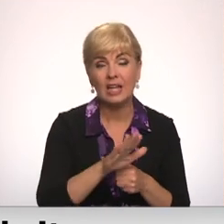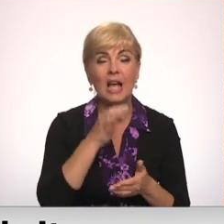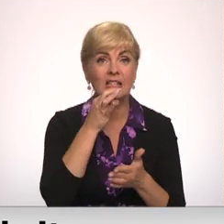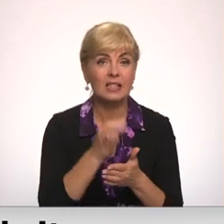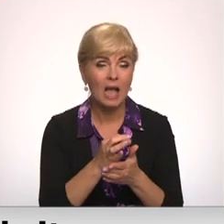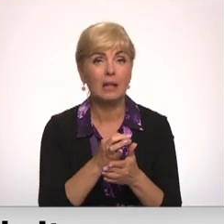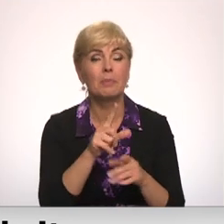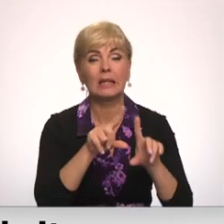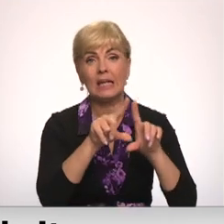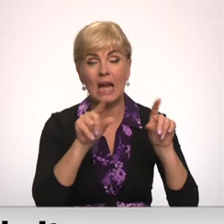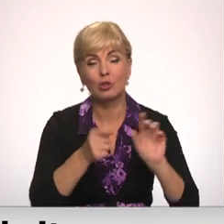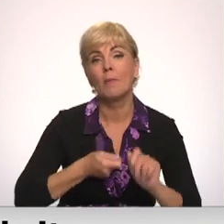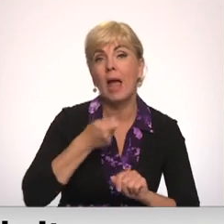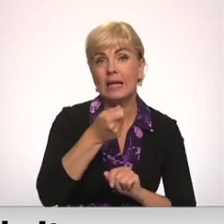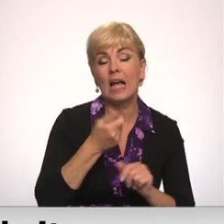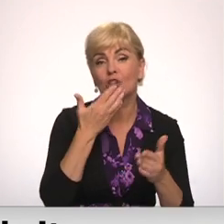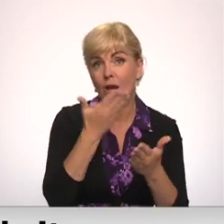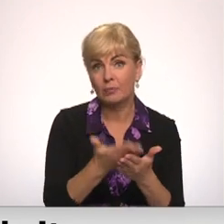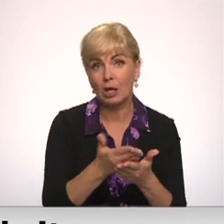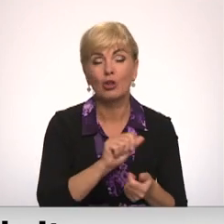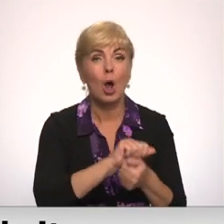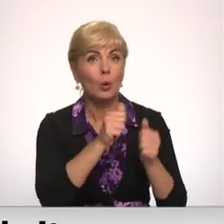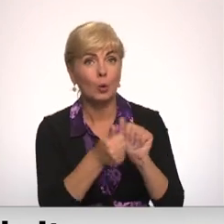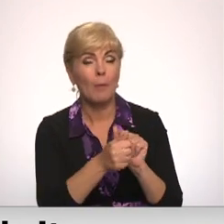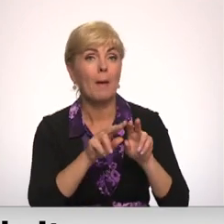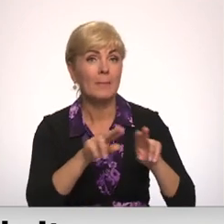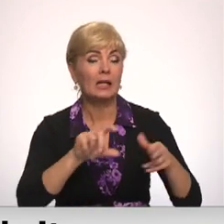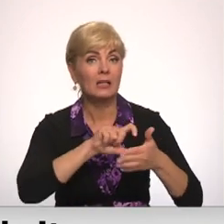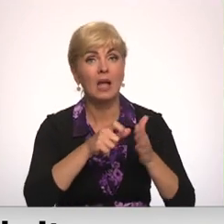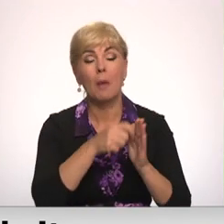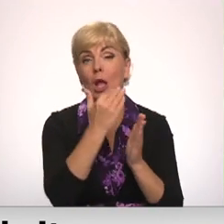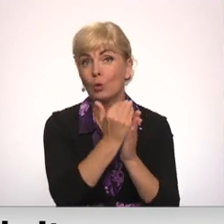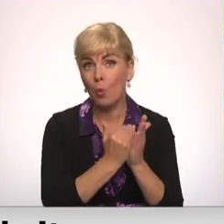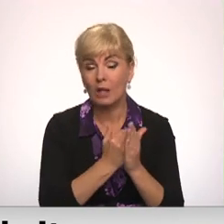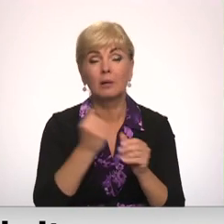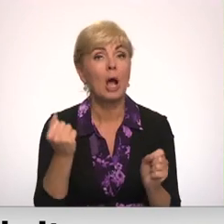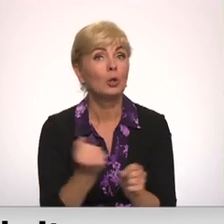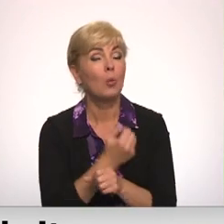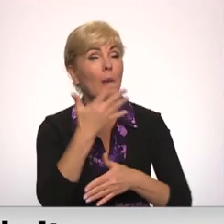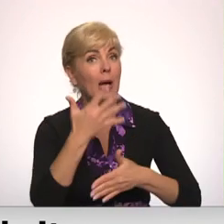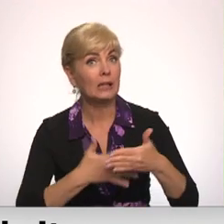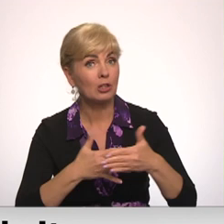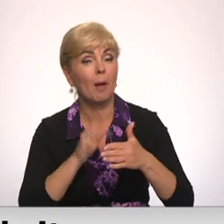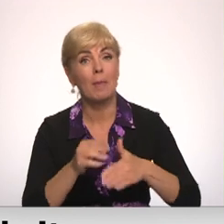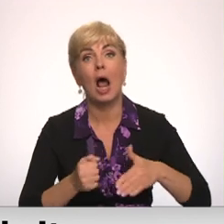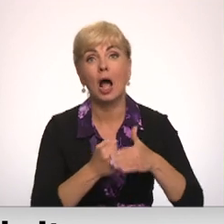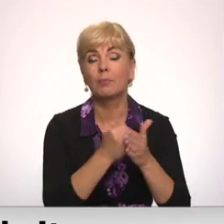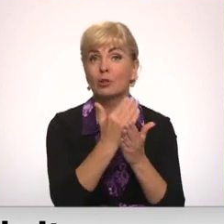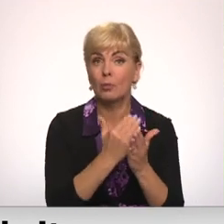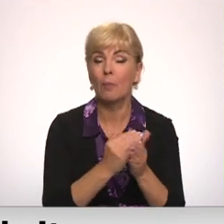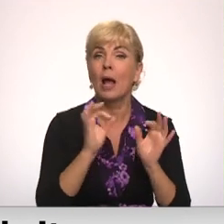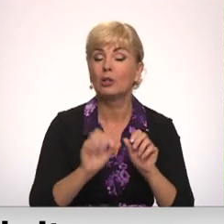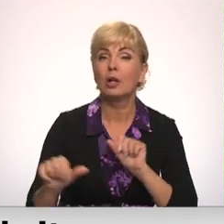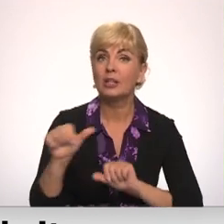pārvaldes iestādēs, iesniedza priekšlikumus par grozījumiem ministru kabineta noteikumos, tomēr risinājums par atbalsta programmu tieši